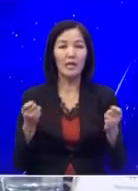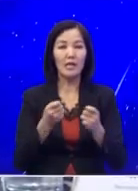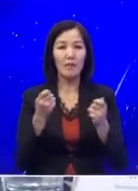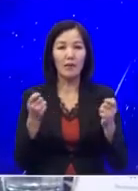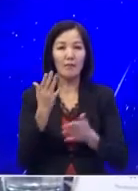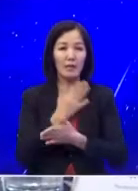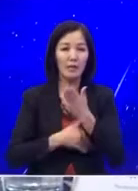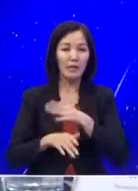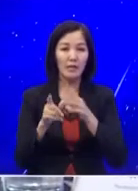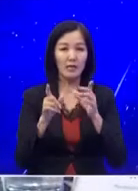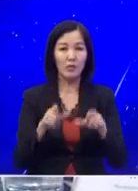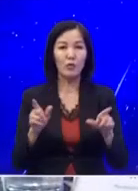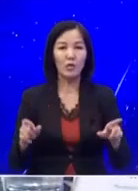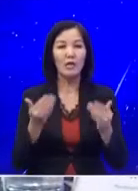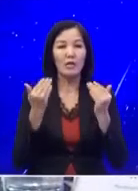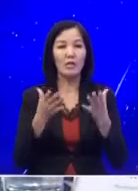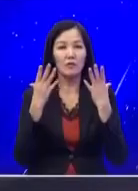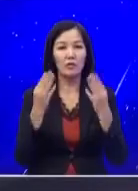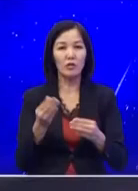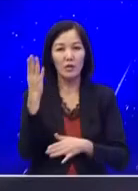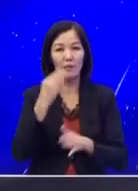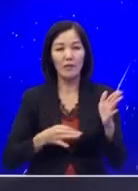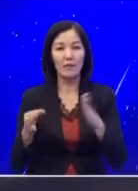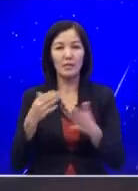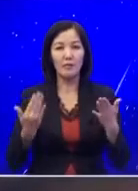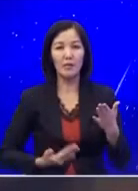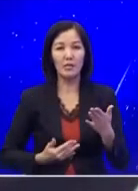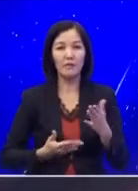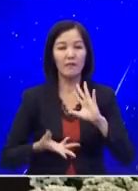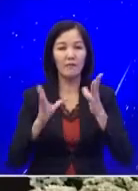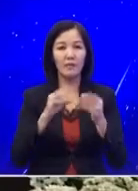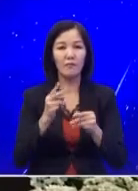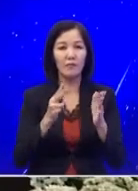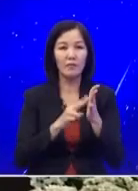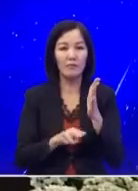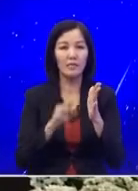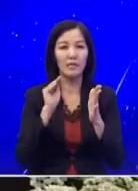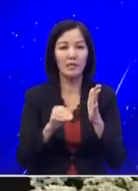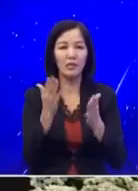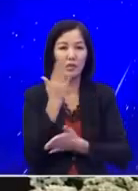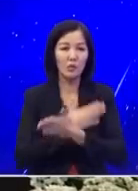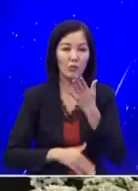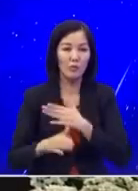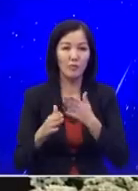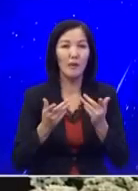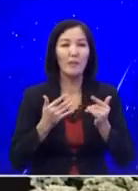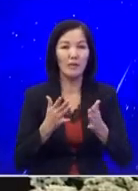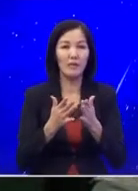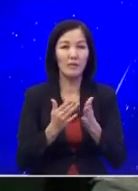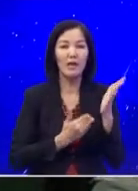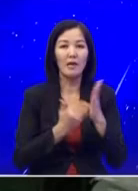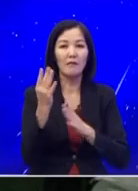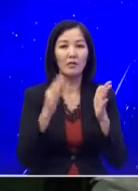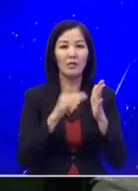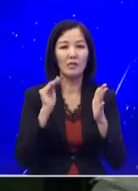групп населения. На сегодняшний день в Алматинской области проживает порядка 70 тысяч людей с особыми потребностями. Из них свыше